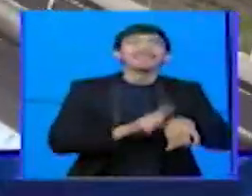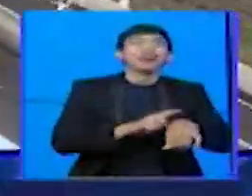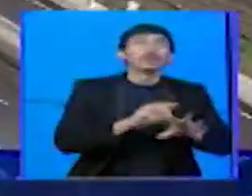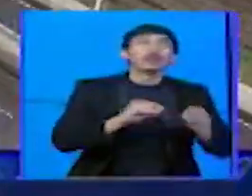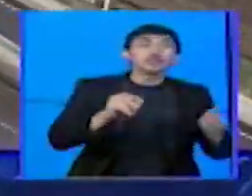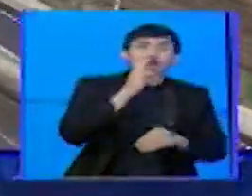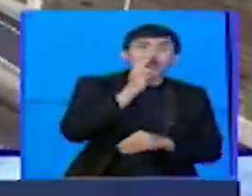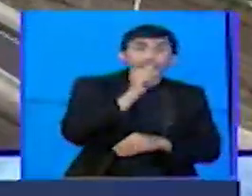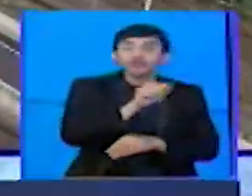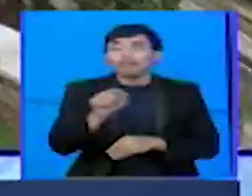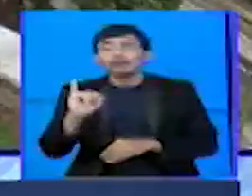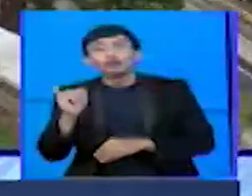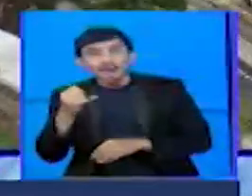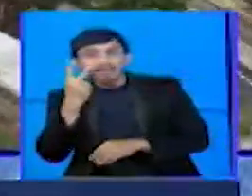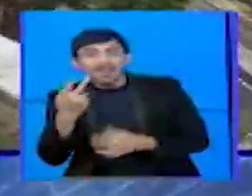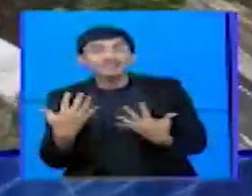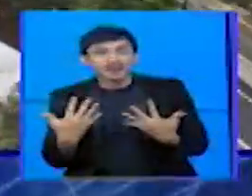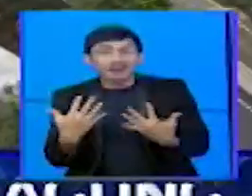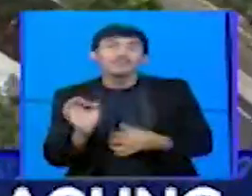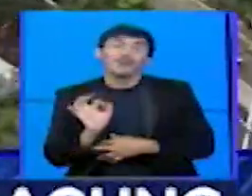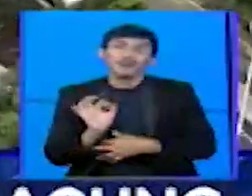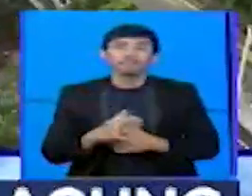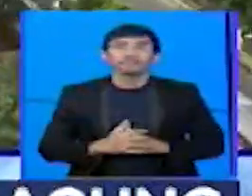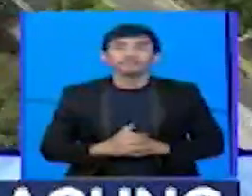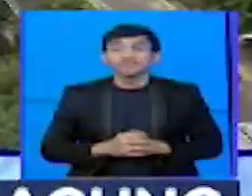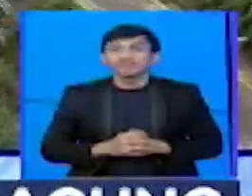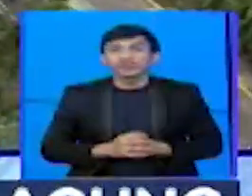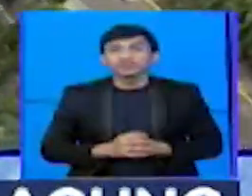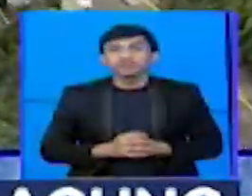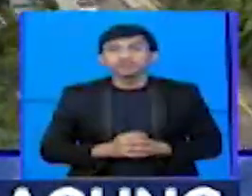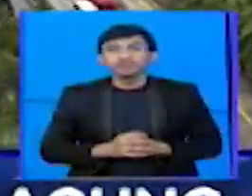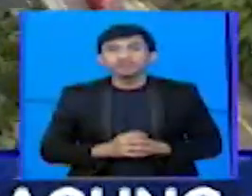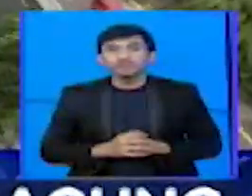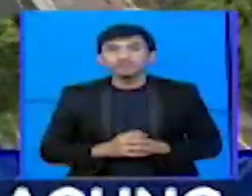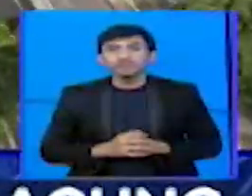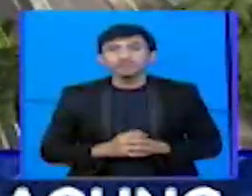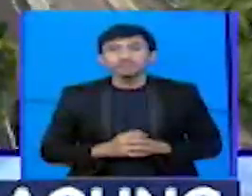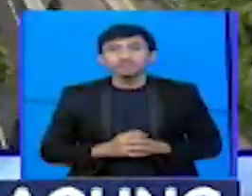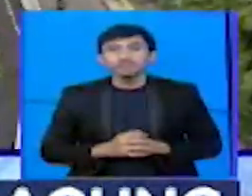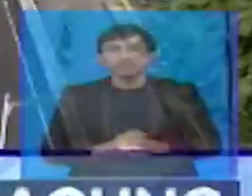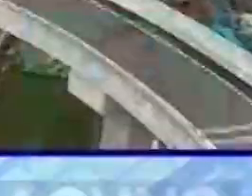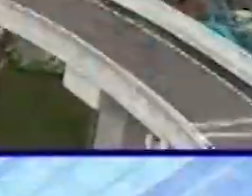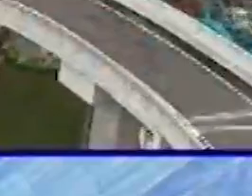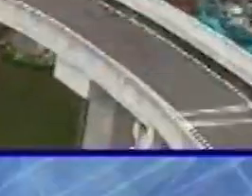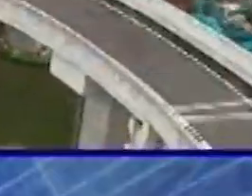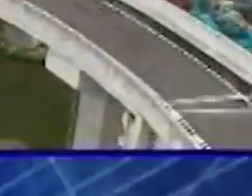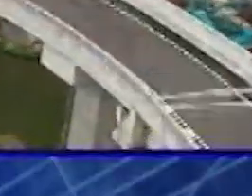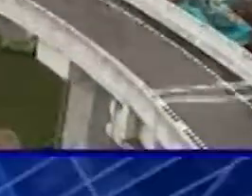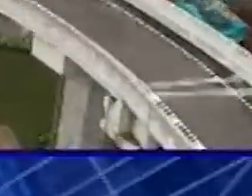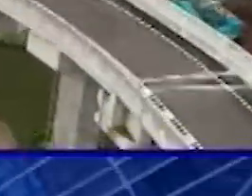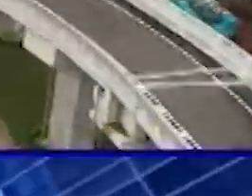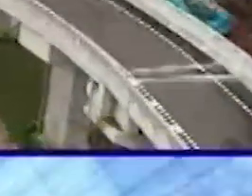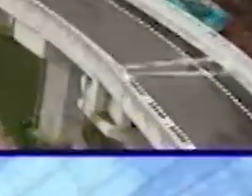berlangsung sementara itu ketika kita berbicara mengenai fungsi ataupun tujuan lain dari pembangunan flyover ini adalah untuk